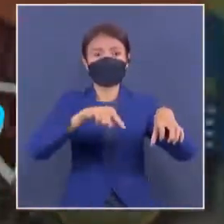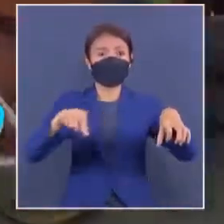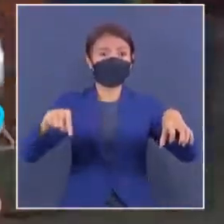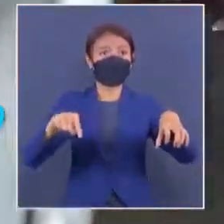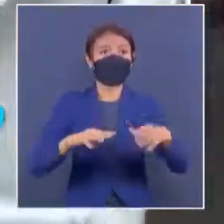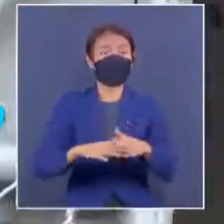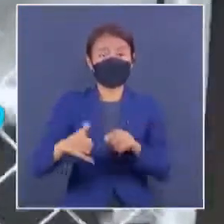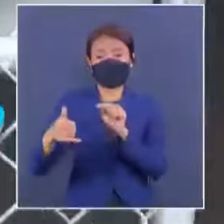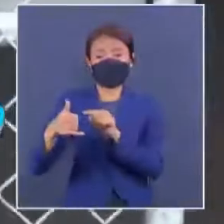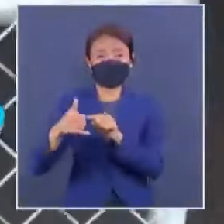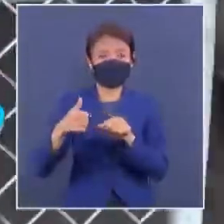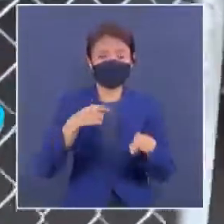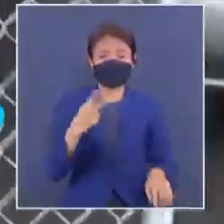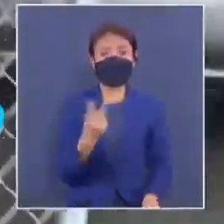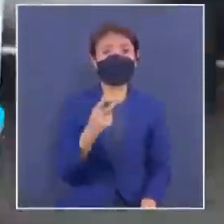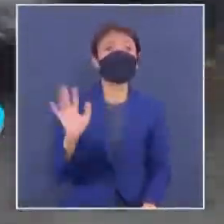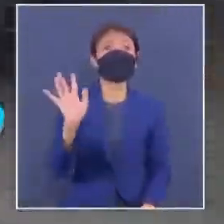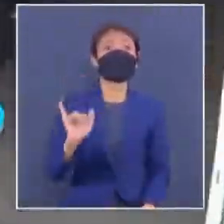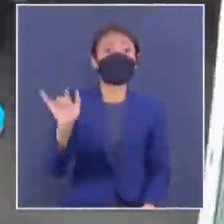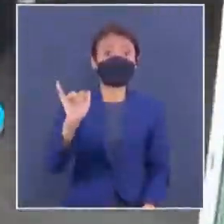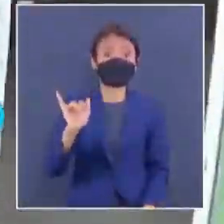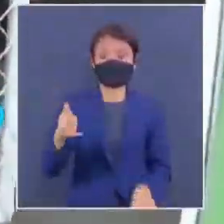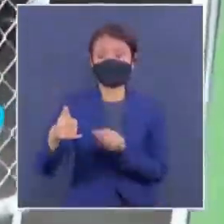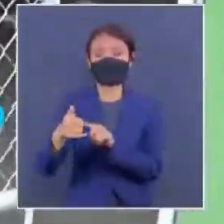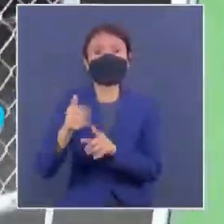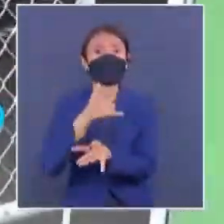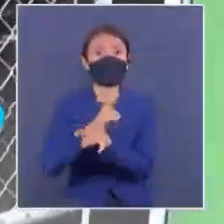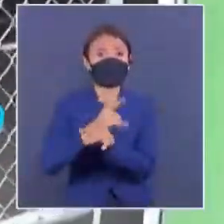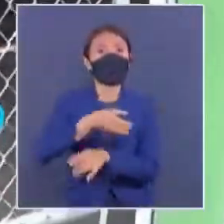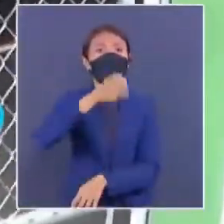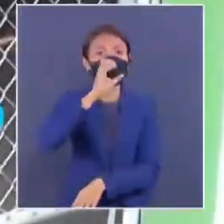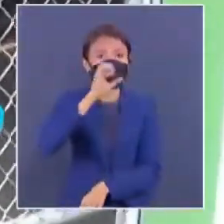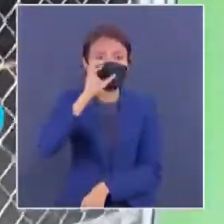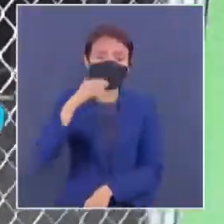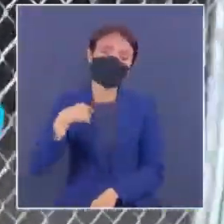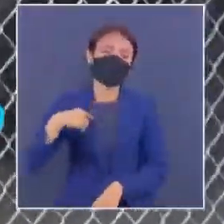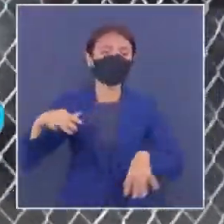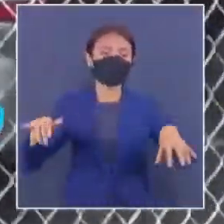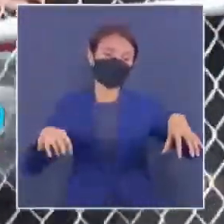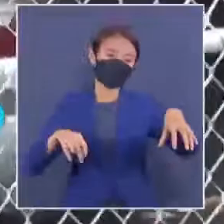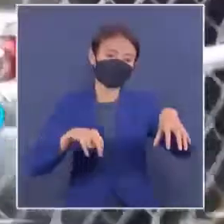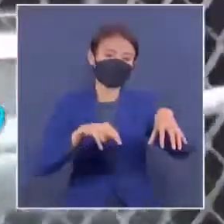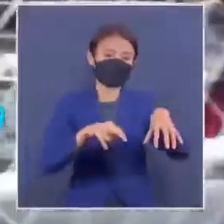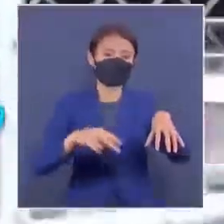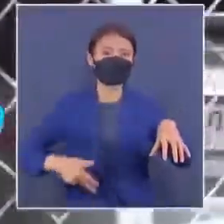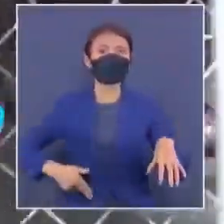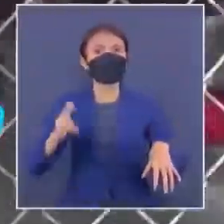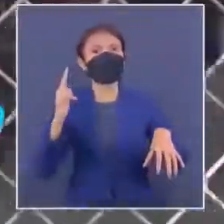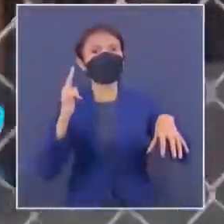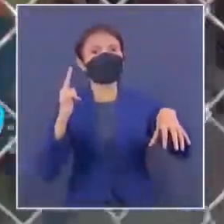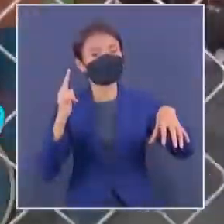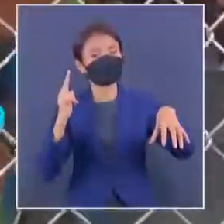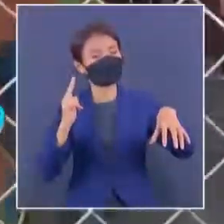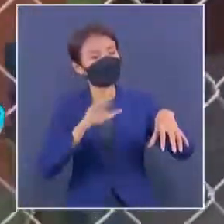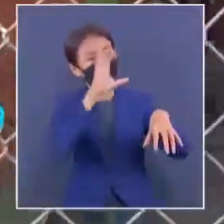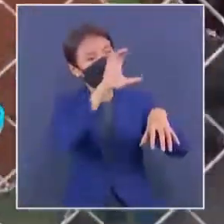ครับแล้วก็ถือปืนเข้ามาเรียกให้เขาเนี่ยออกมาเปิดประตูหน้าบ้าน ครับ พอเห็นว่าไม่มีใครตอบสนองก็เล็งปืนเข้